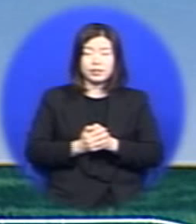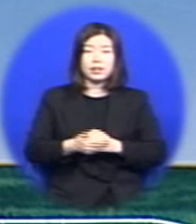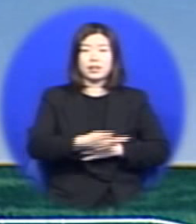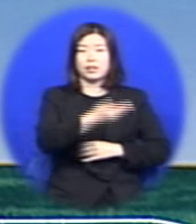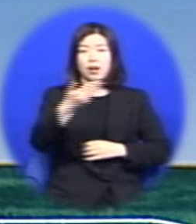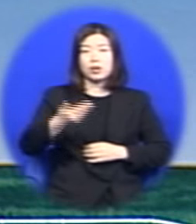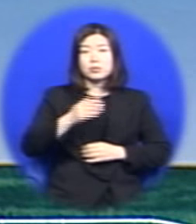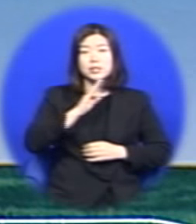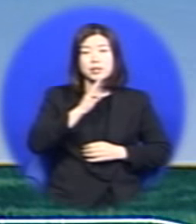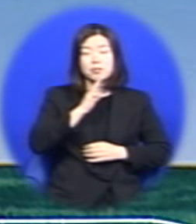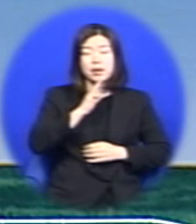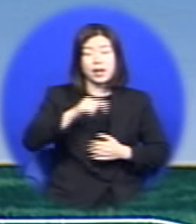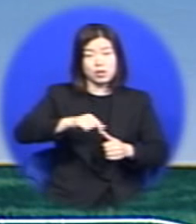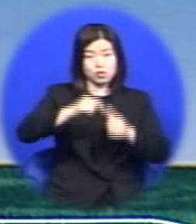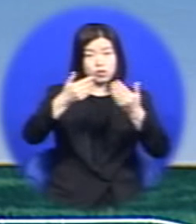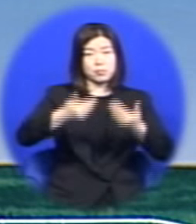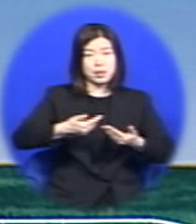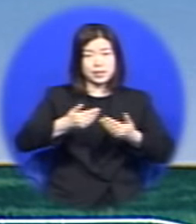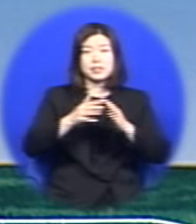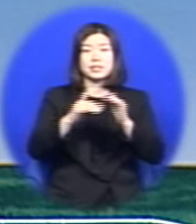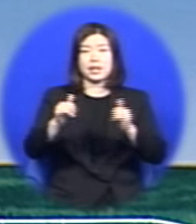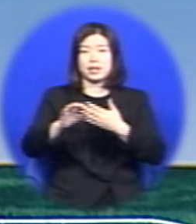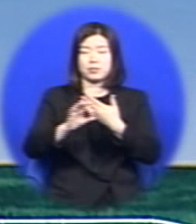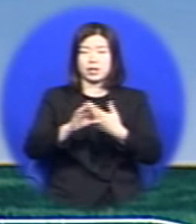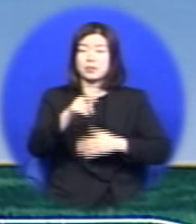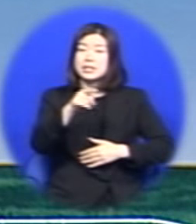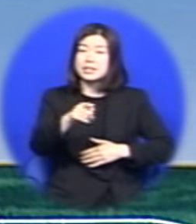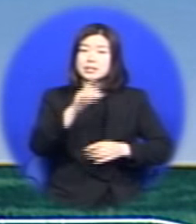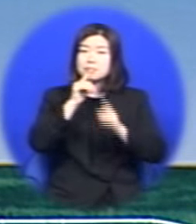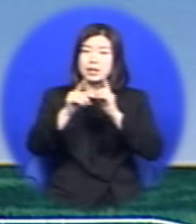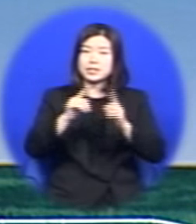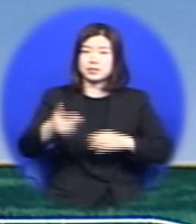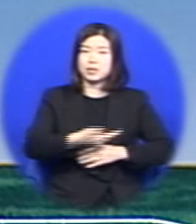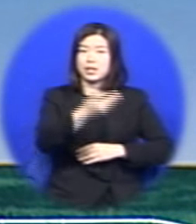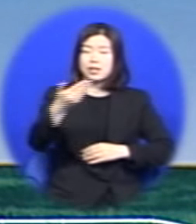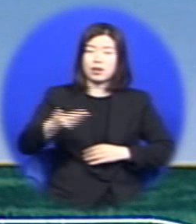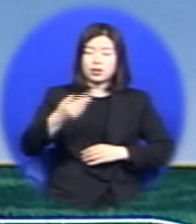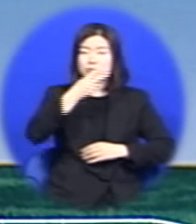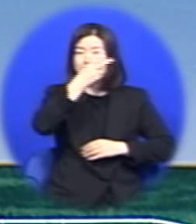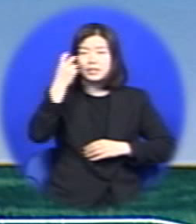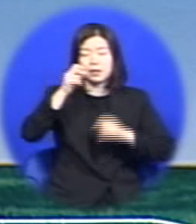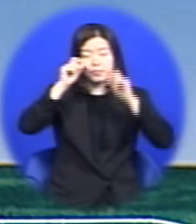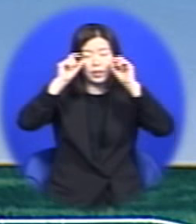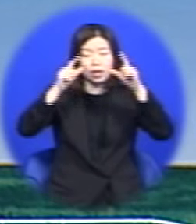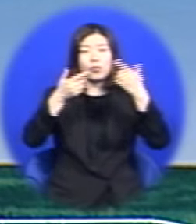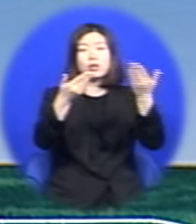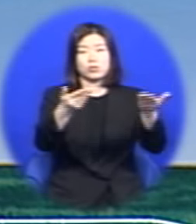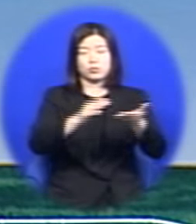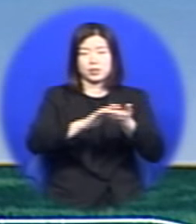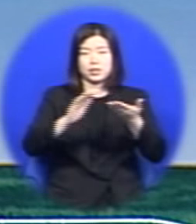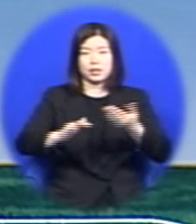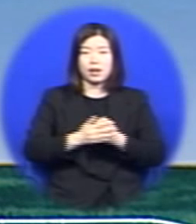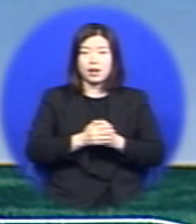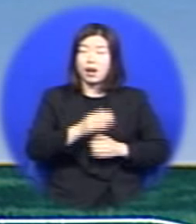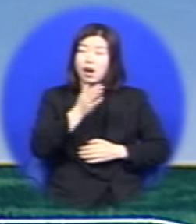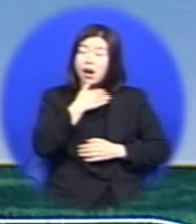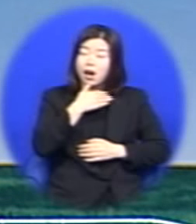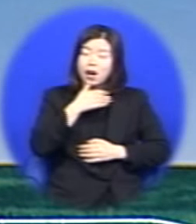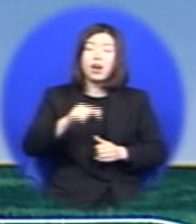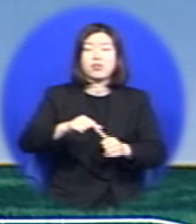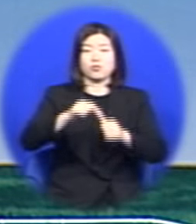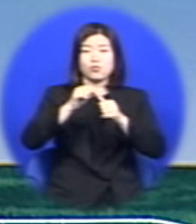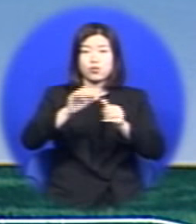여러분이 정말 구원받은 사람이라면 이 말씀이 여러분의 잠을 깨웁니다. 아, 구원의